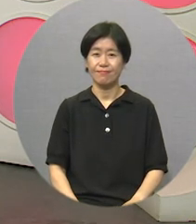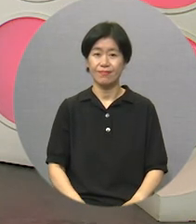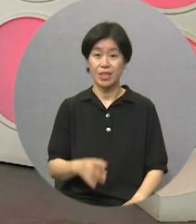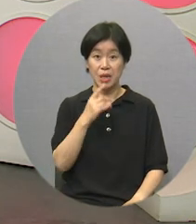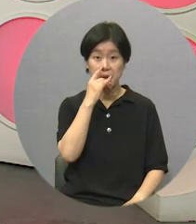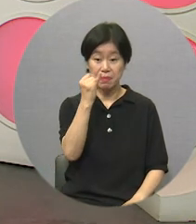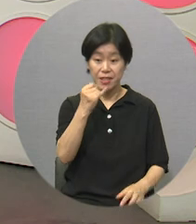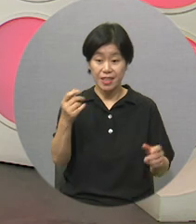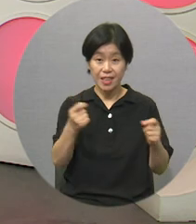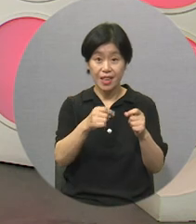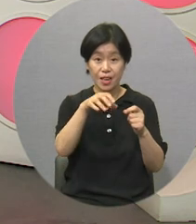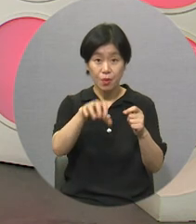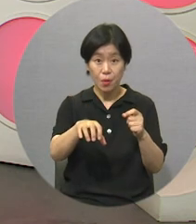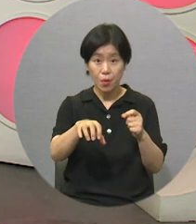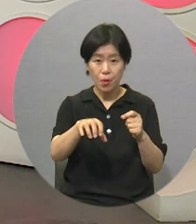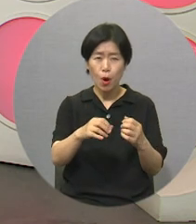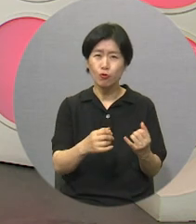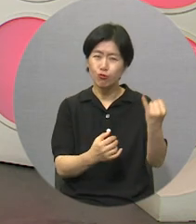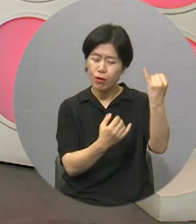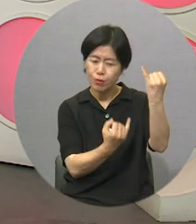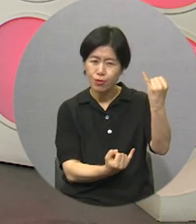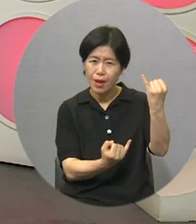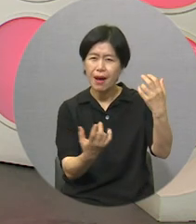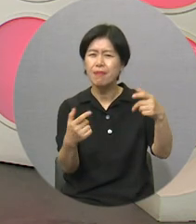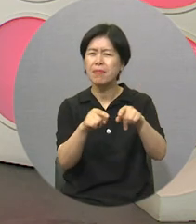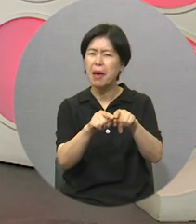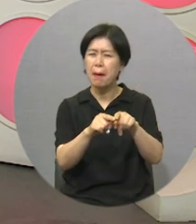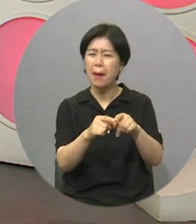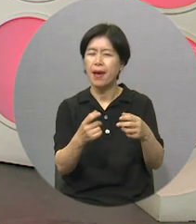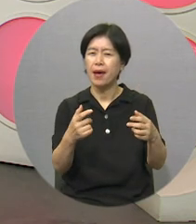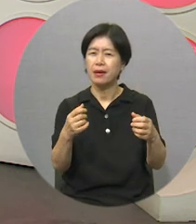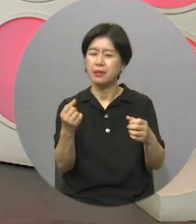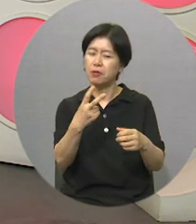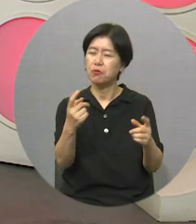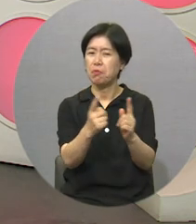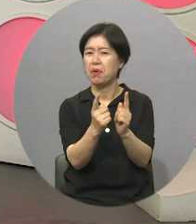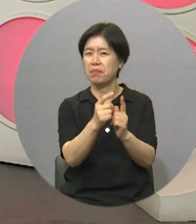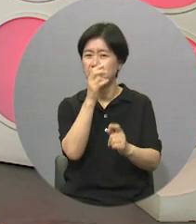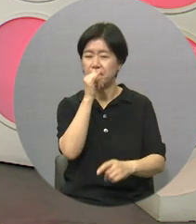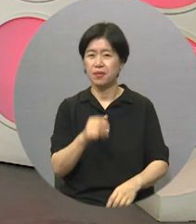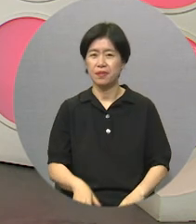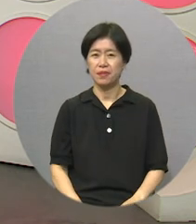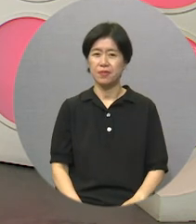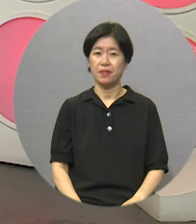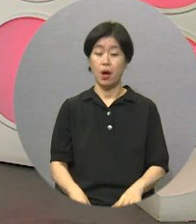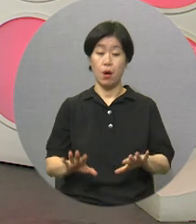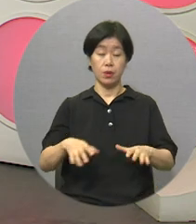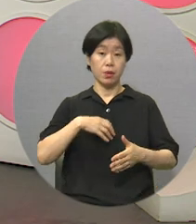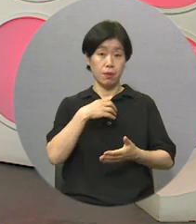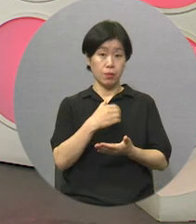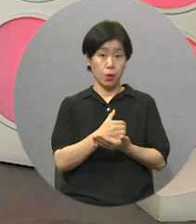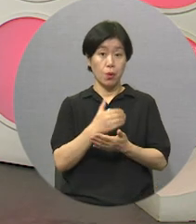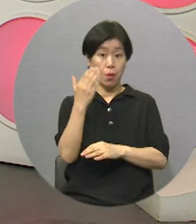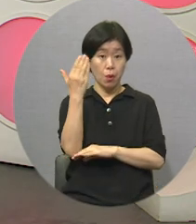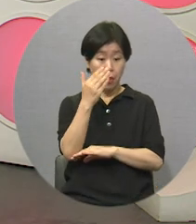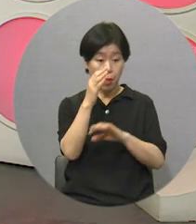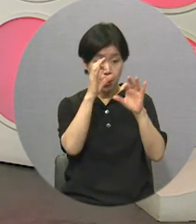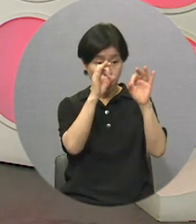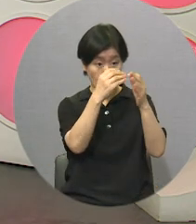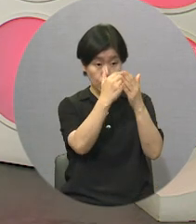보니 에, 잘 관리를 하고 계십니다. 이야, 부럽습니다. 네. 저는 여기서 할머니, 할아버지 얘기가